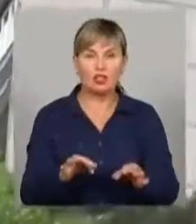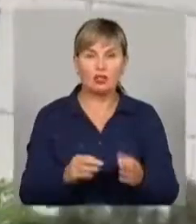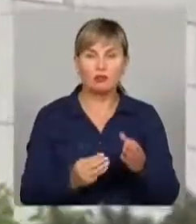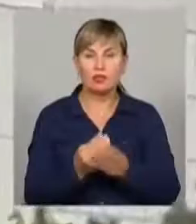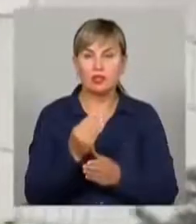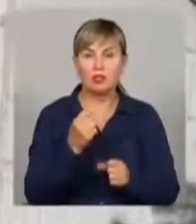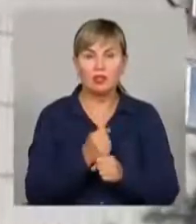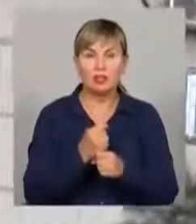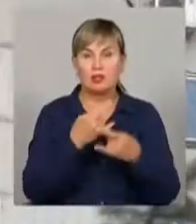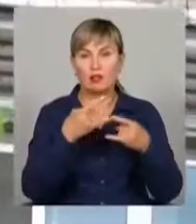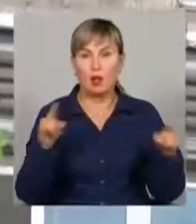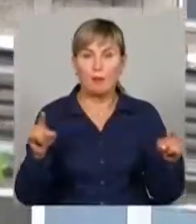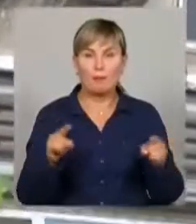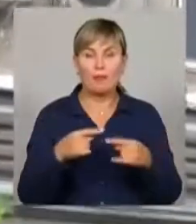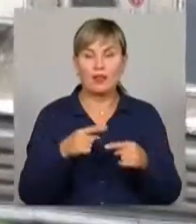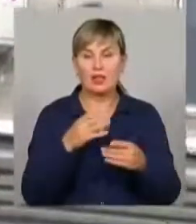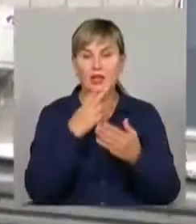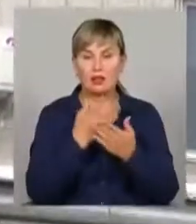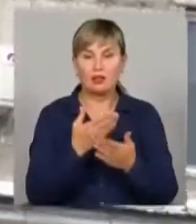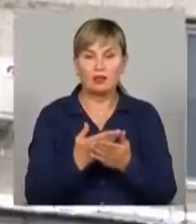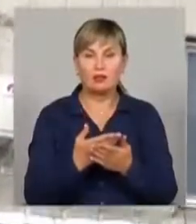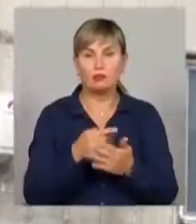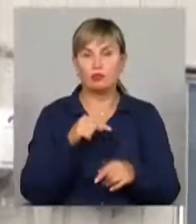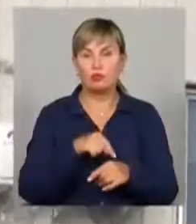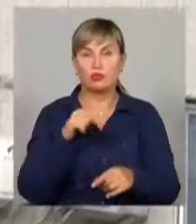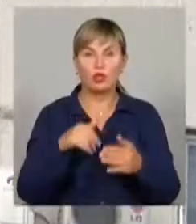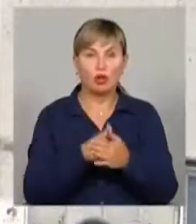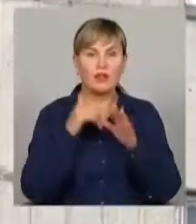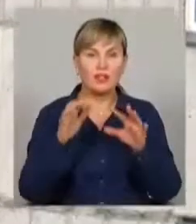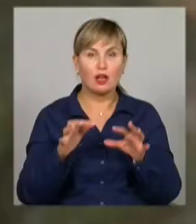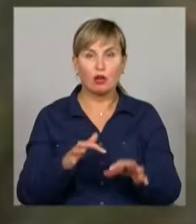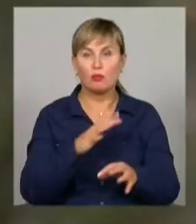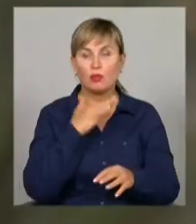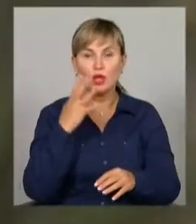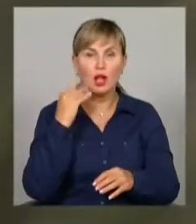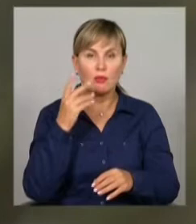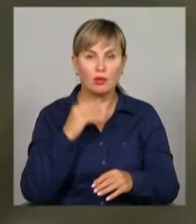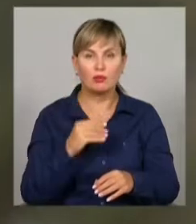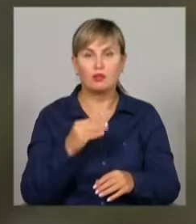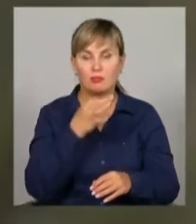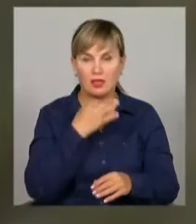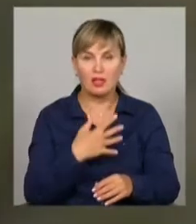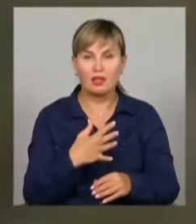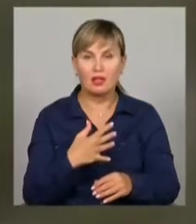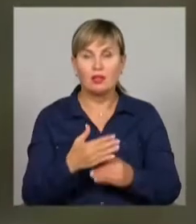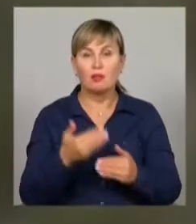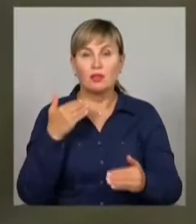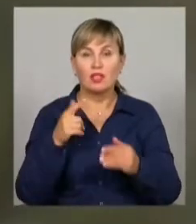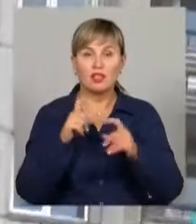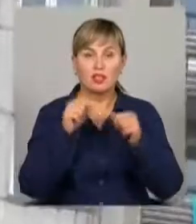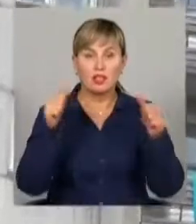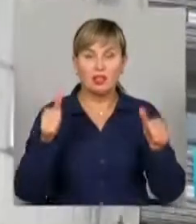на зданиях и балконах для выражения своих патриотических чувств. Новый закон многим алматинцам пришелся по душе. Ведь прежде за